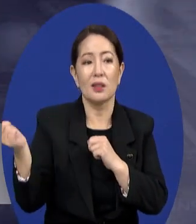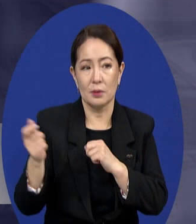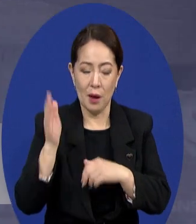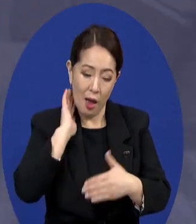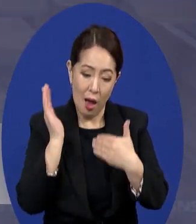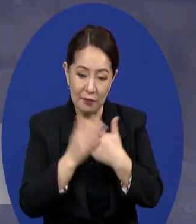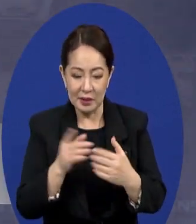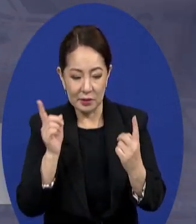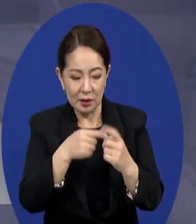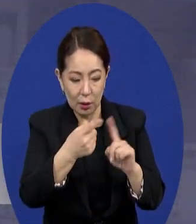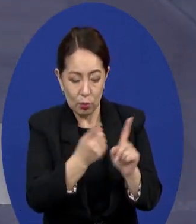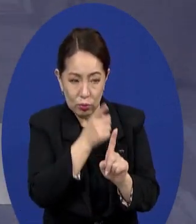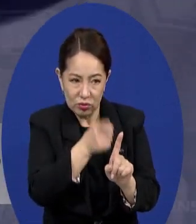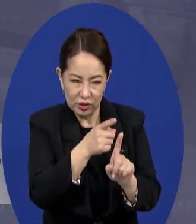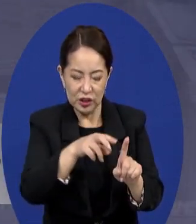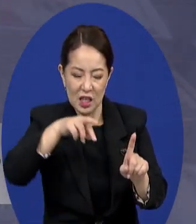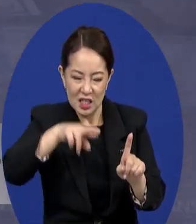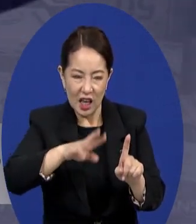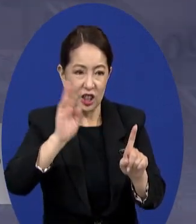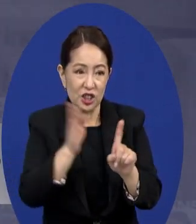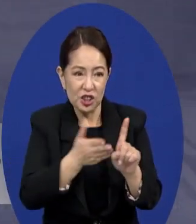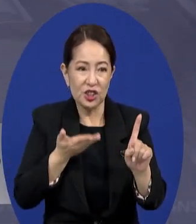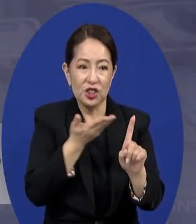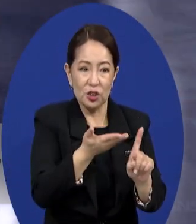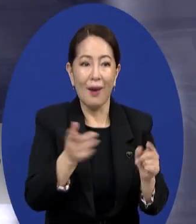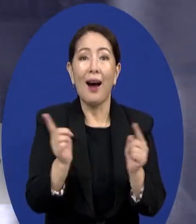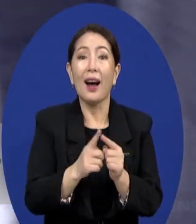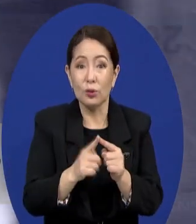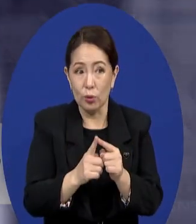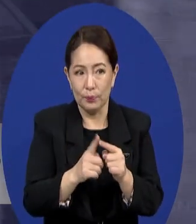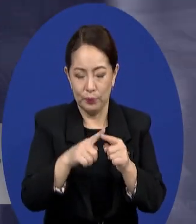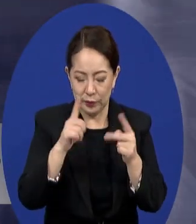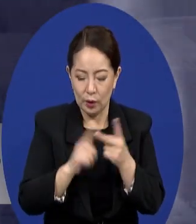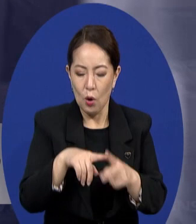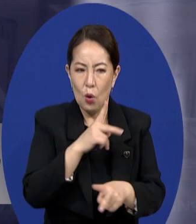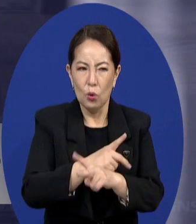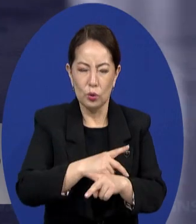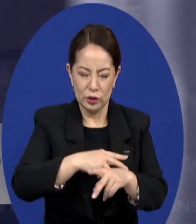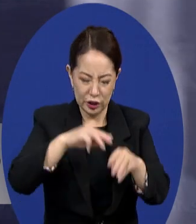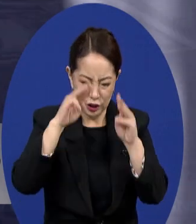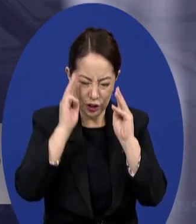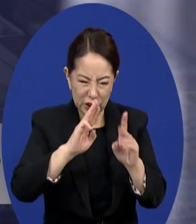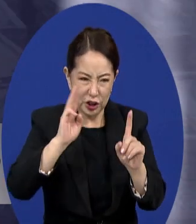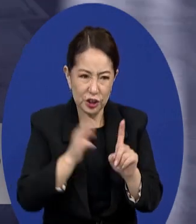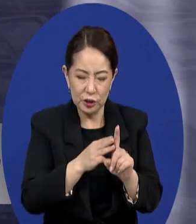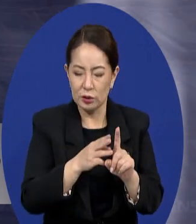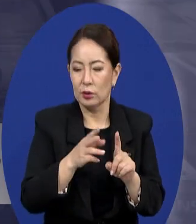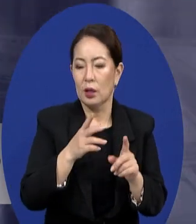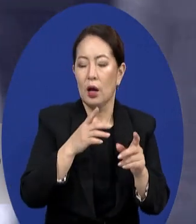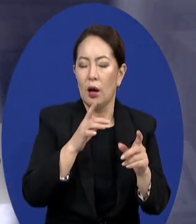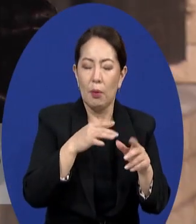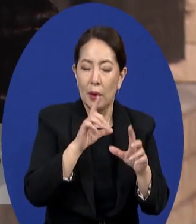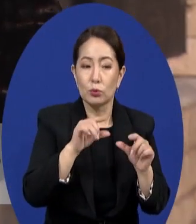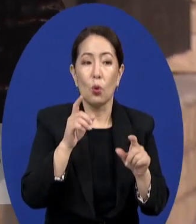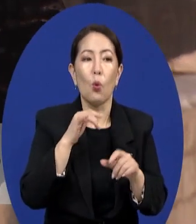этгээдэд ногдуулах шийтгэлийг чангатгаж хуулийн хийдлийг арилгахснаар усад учирсан хохирлыг бууруулах боломж бүрдэнэ гэдгийг хуульч